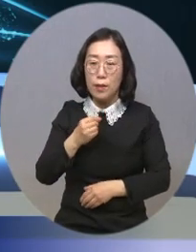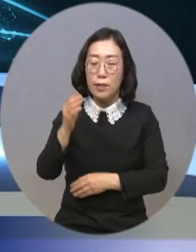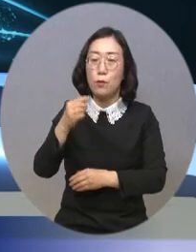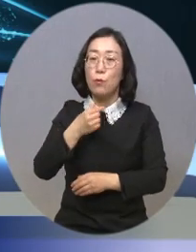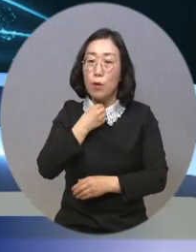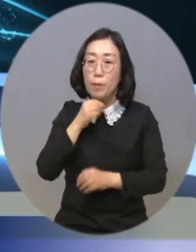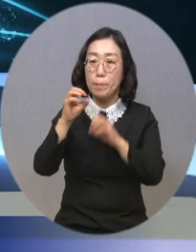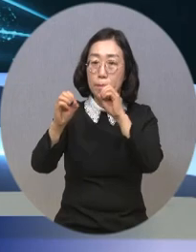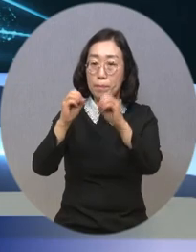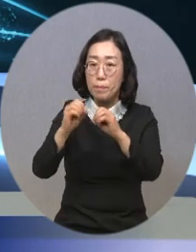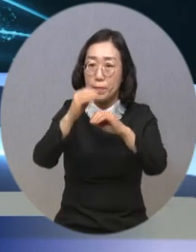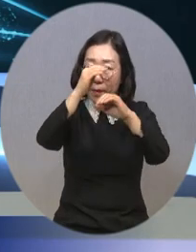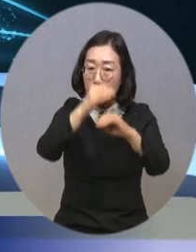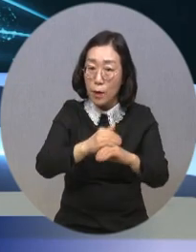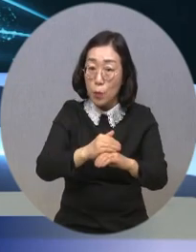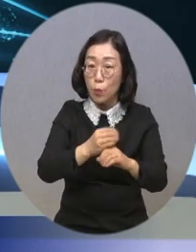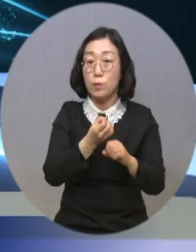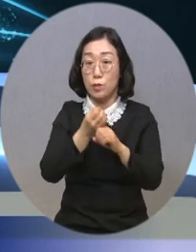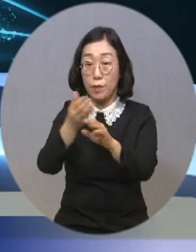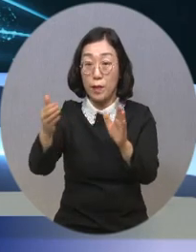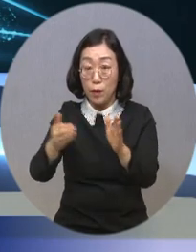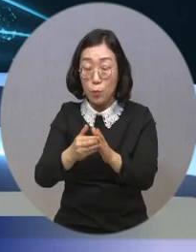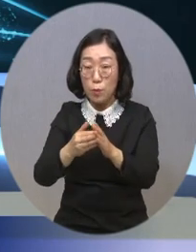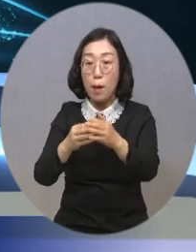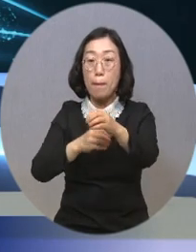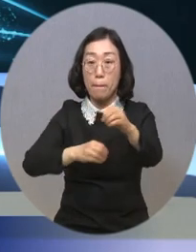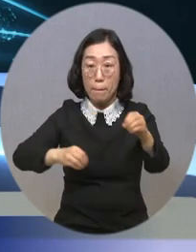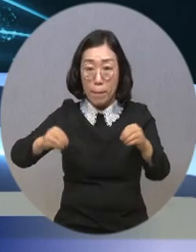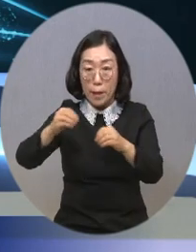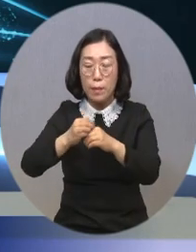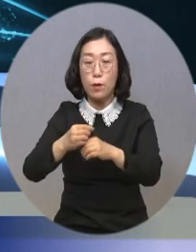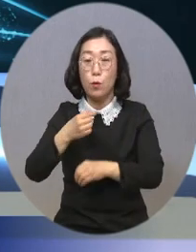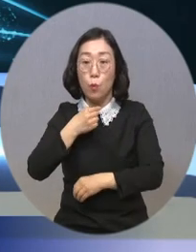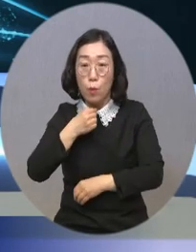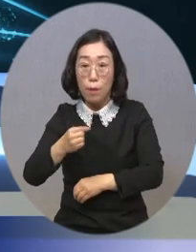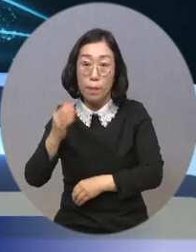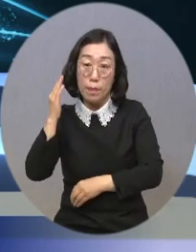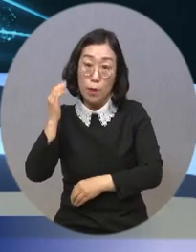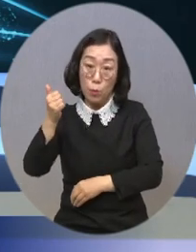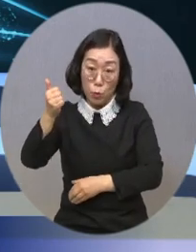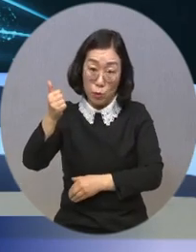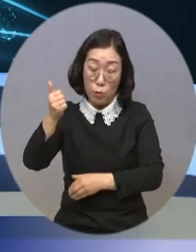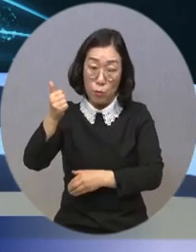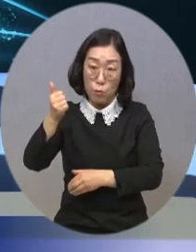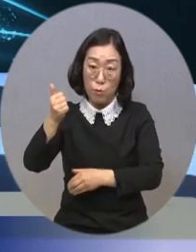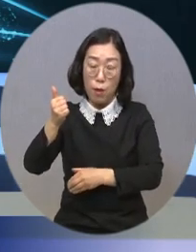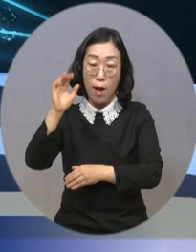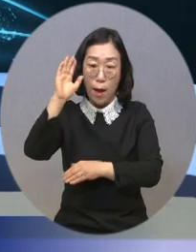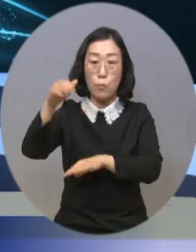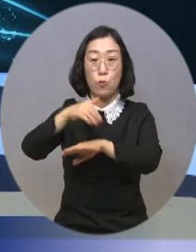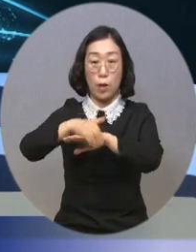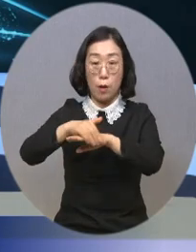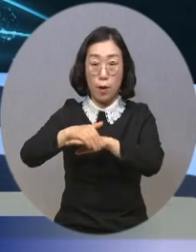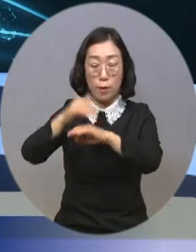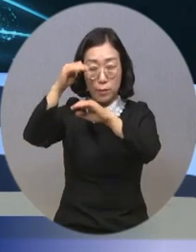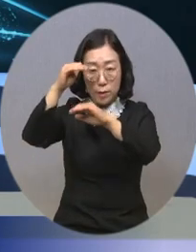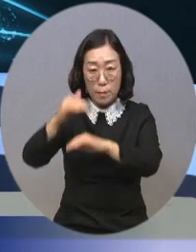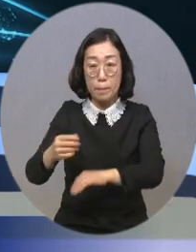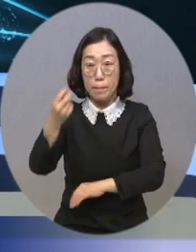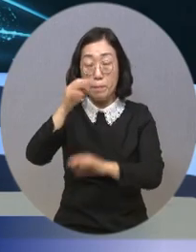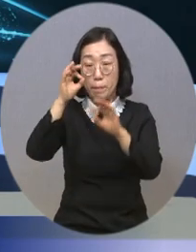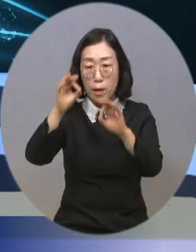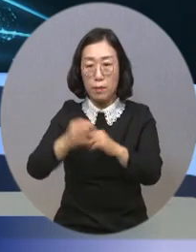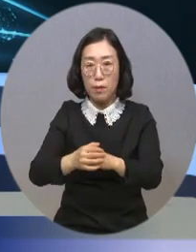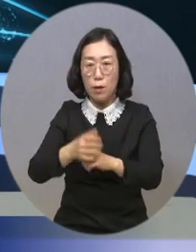희망사항을 들어봤고 이번에는 윤 당선인이 꿈꾸는 복지사회 공약을 살펴봤는데요. 꿈과 희망에 부푼